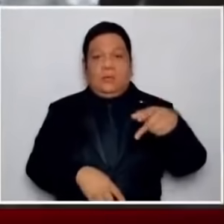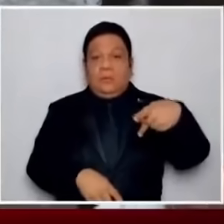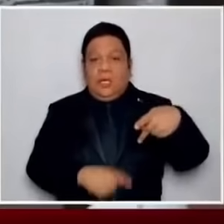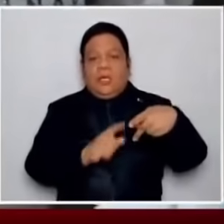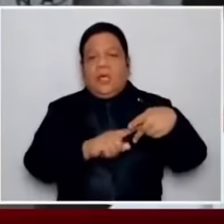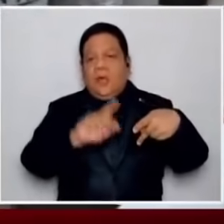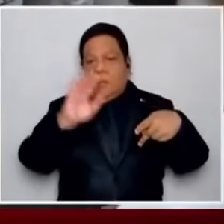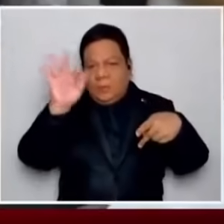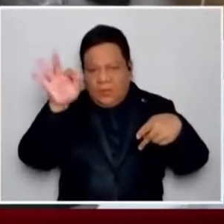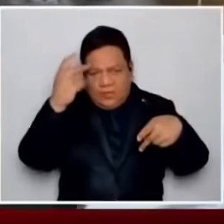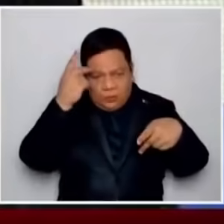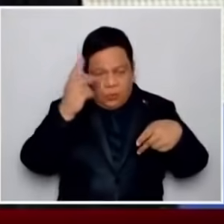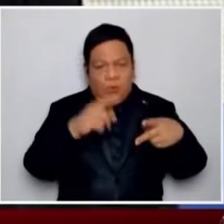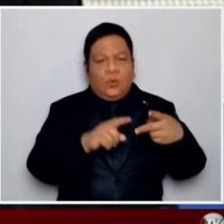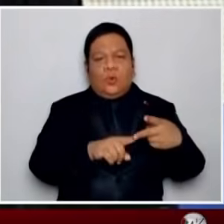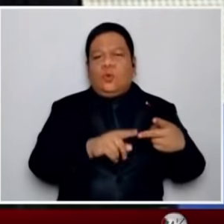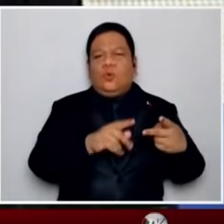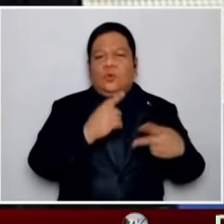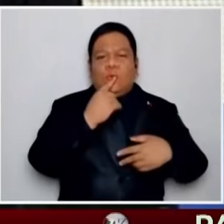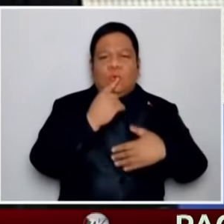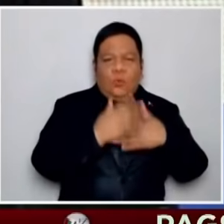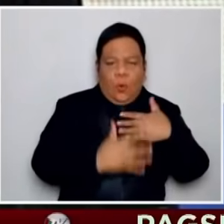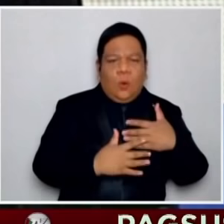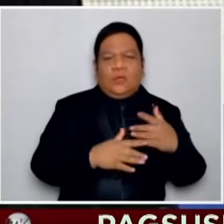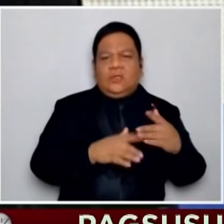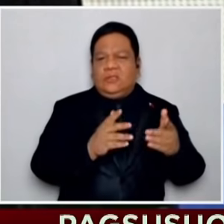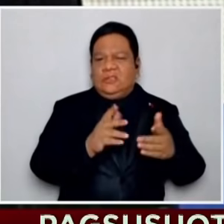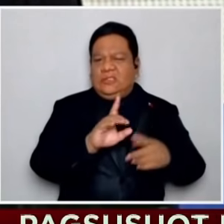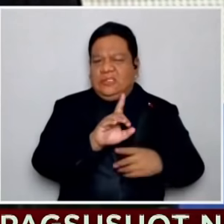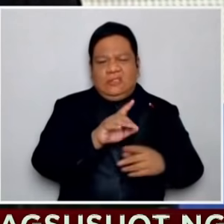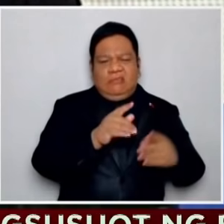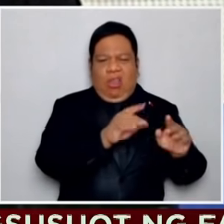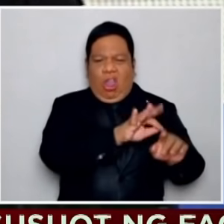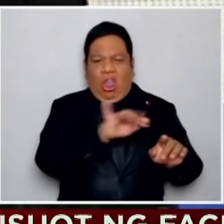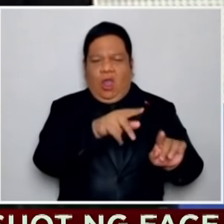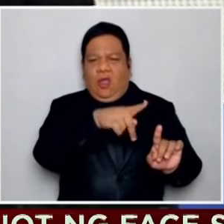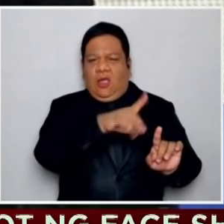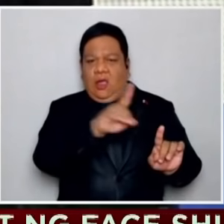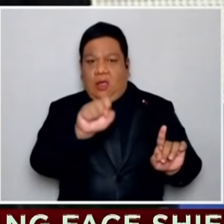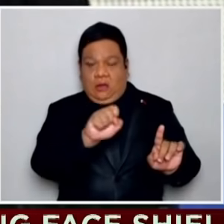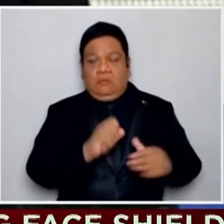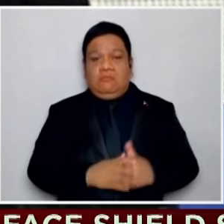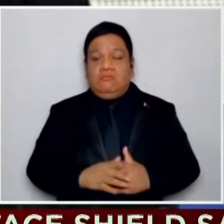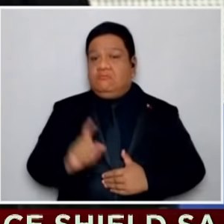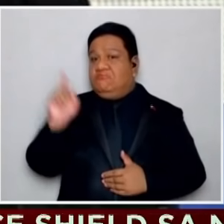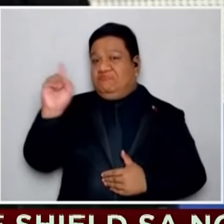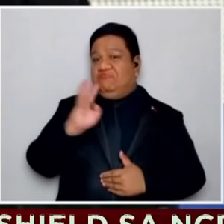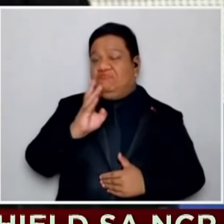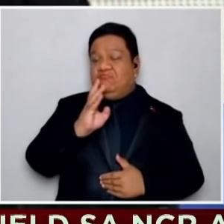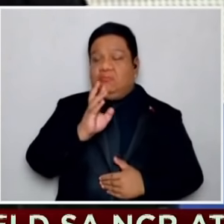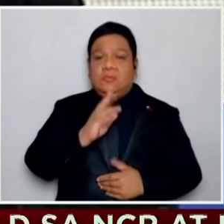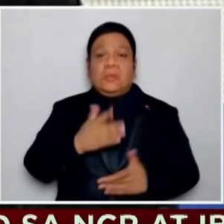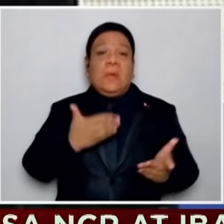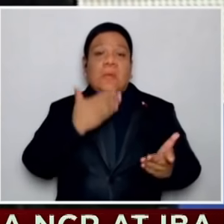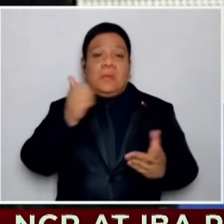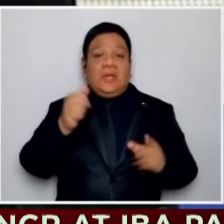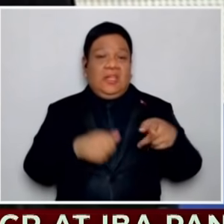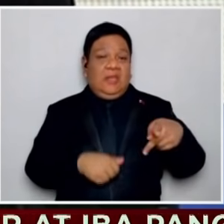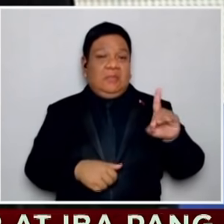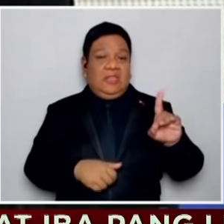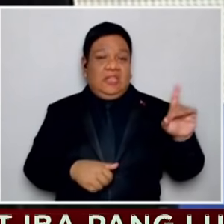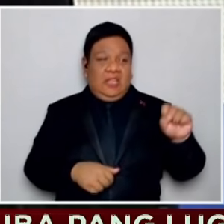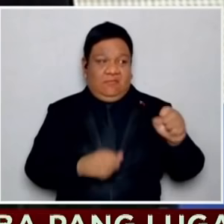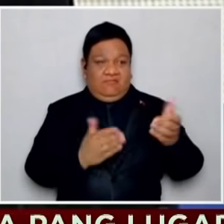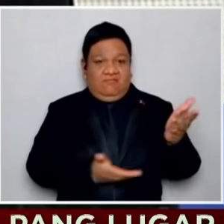Dugong Dakilang Samahan. Minabuti na lamang na sa PDDS na lang mag-file para wala na